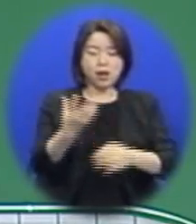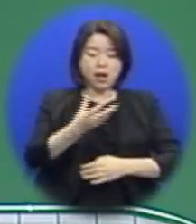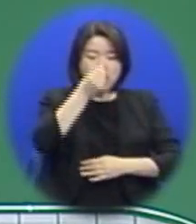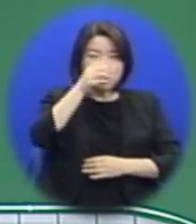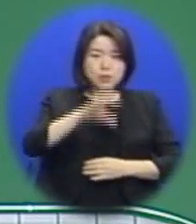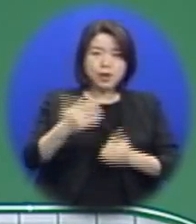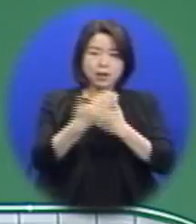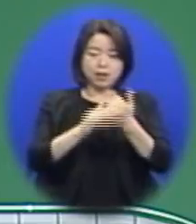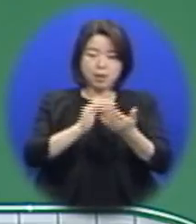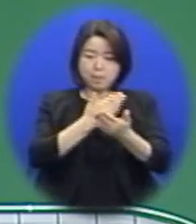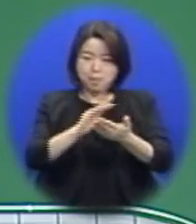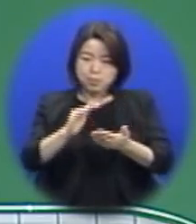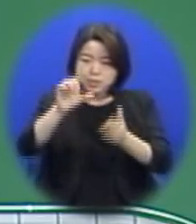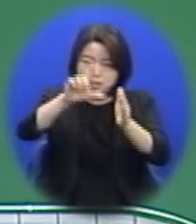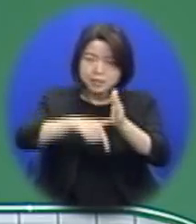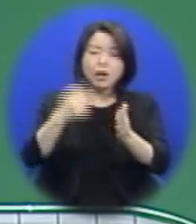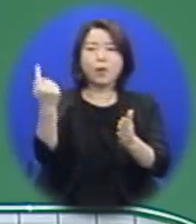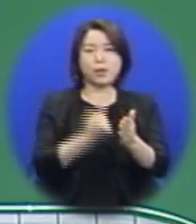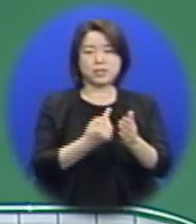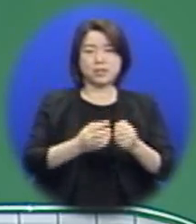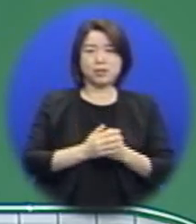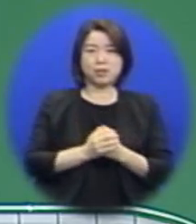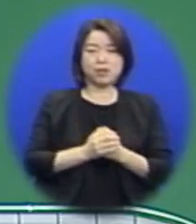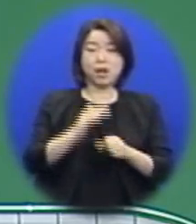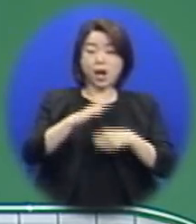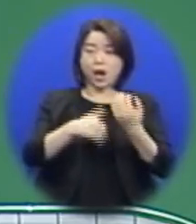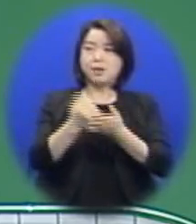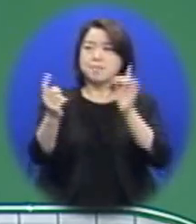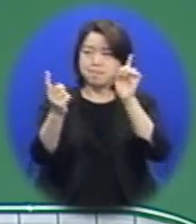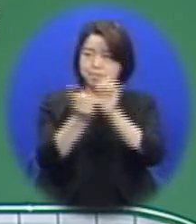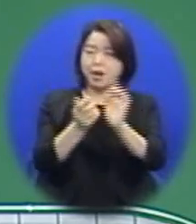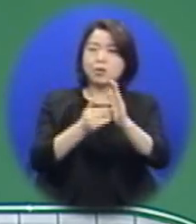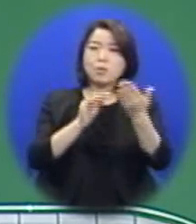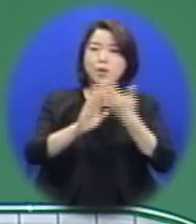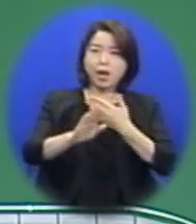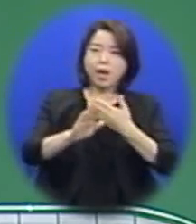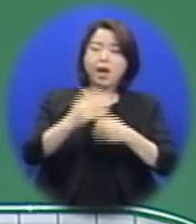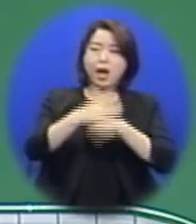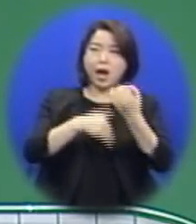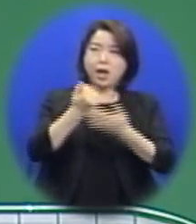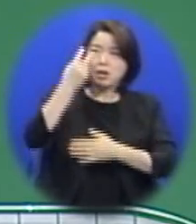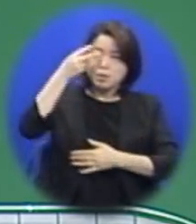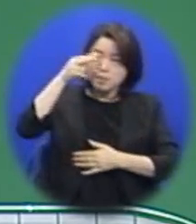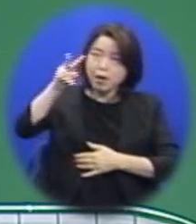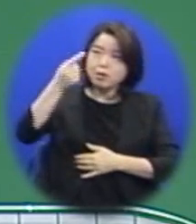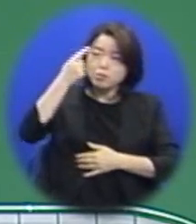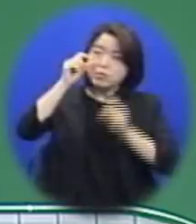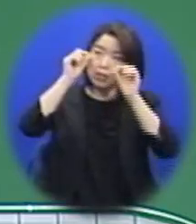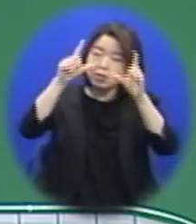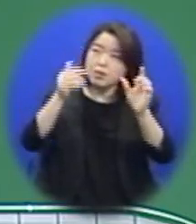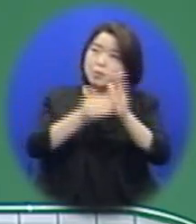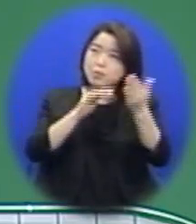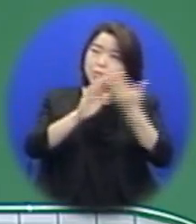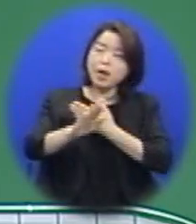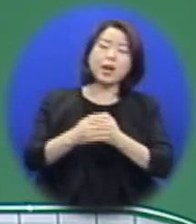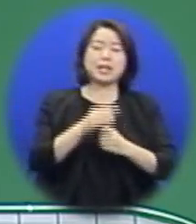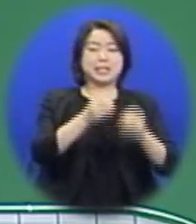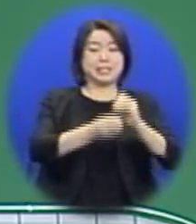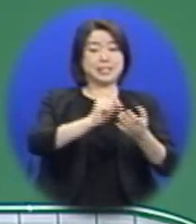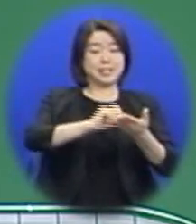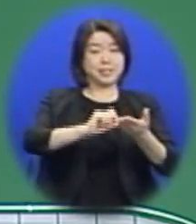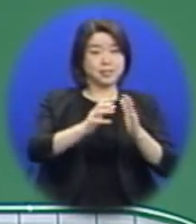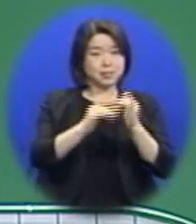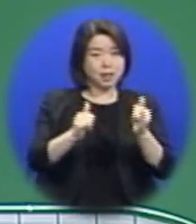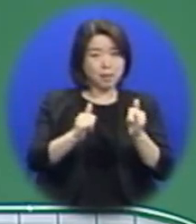베푸실 때가 왔습니다. 하나님을 만나고 나니까, 하나님을 바라보는 눈이 뜨이고 나니까 이 시편 기자의 마음속에